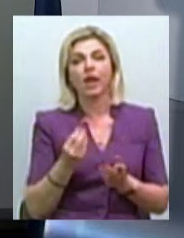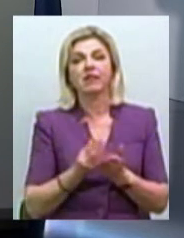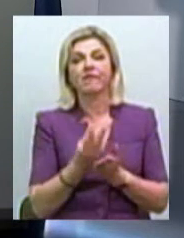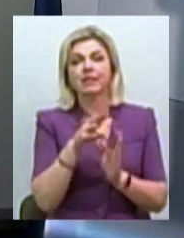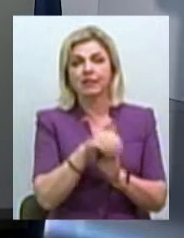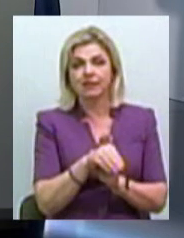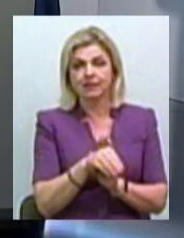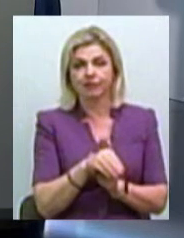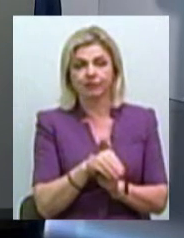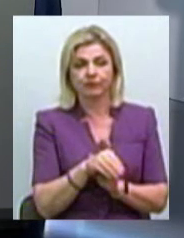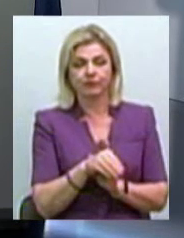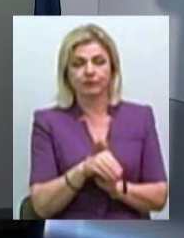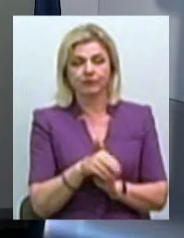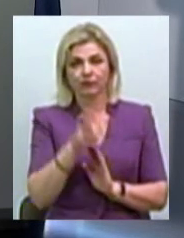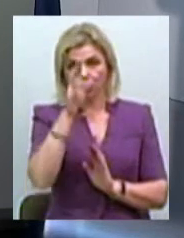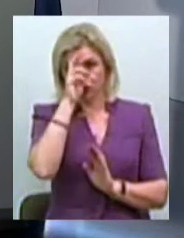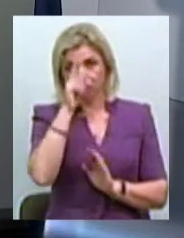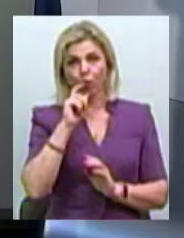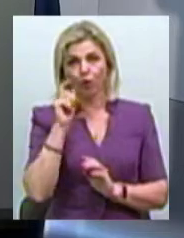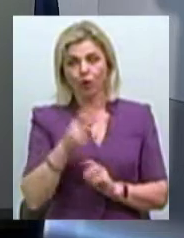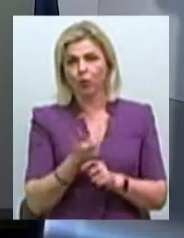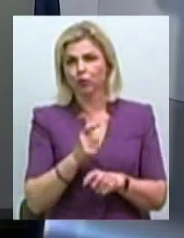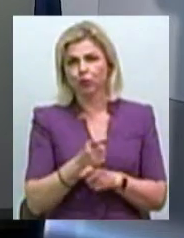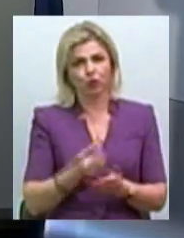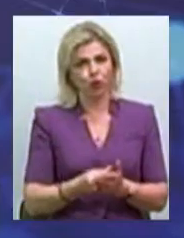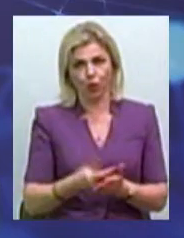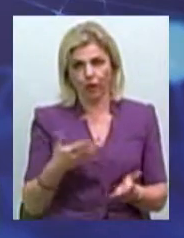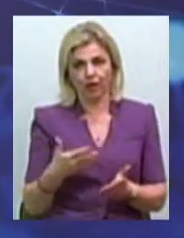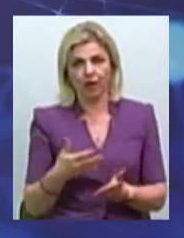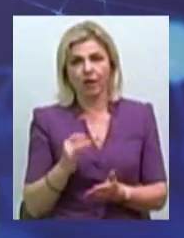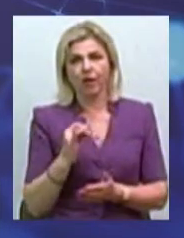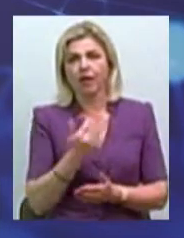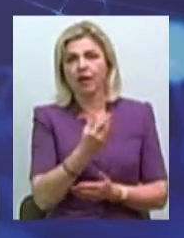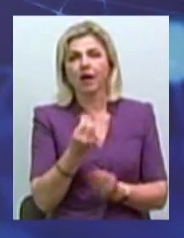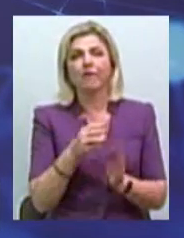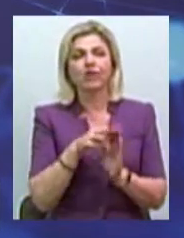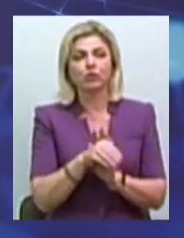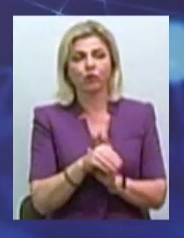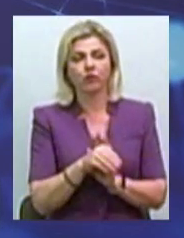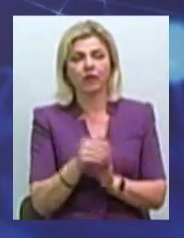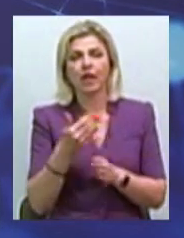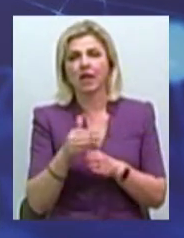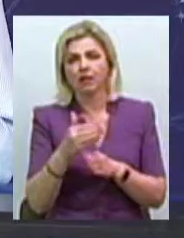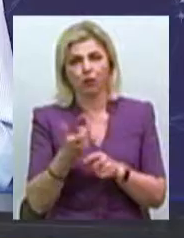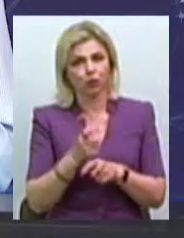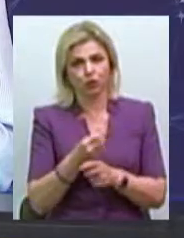інвестиції держави України, вони дуже дорогі. І їх інвестувати, ну, кредити дуже